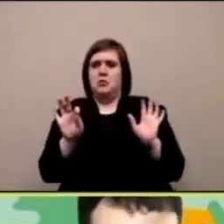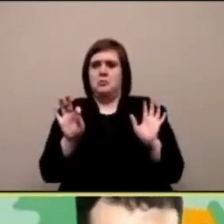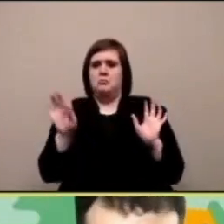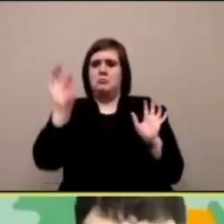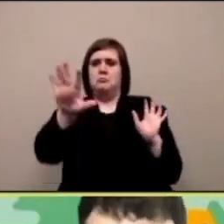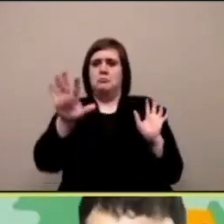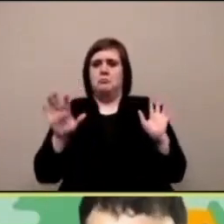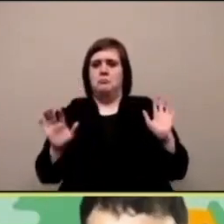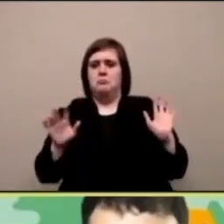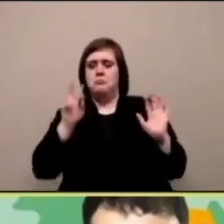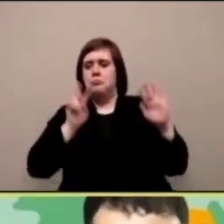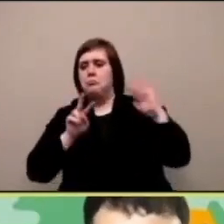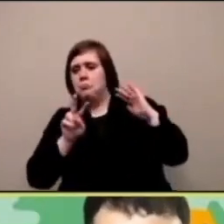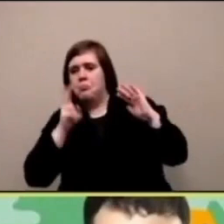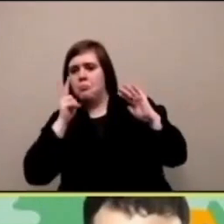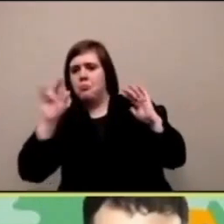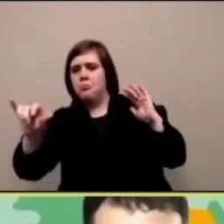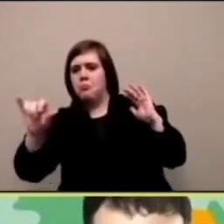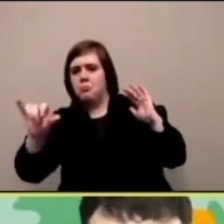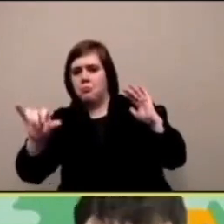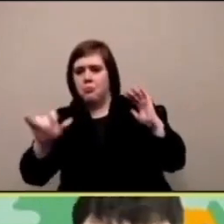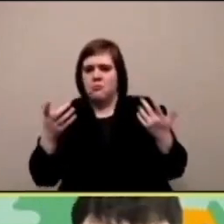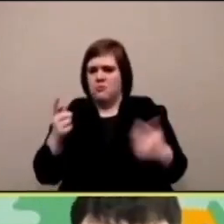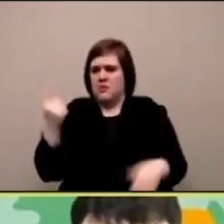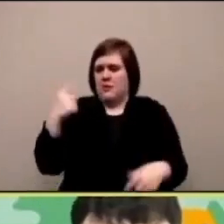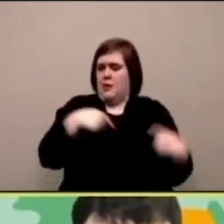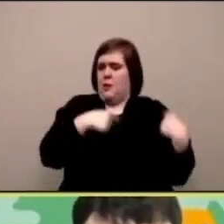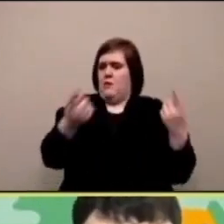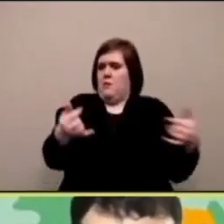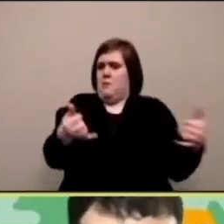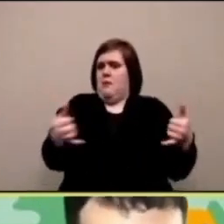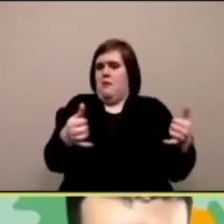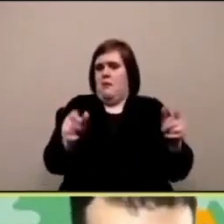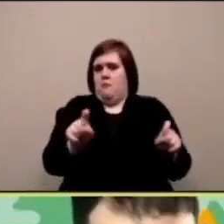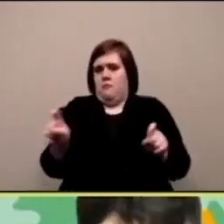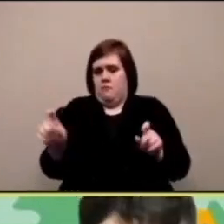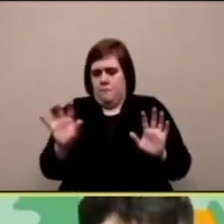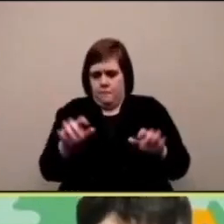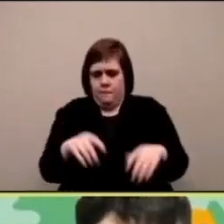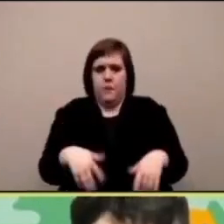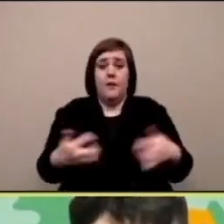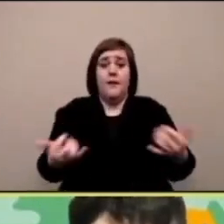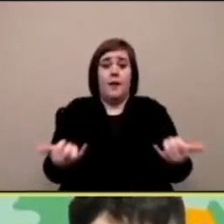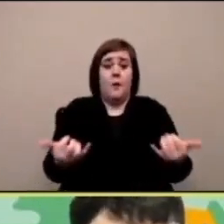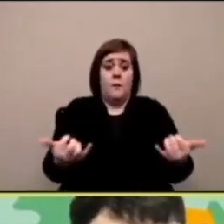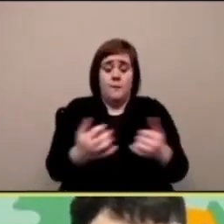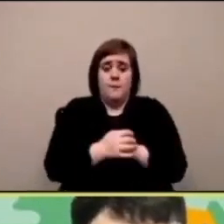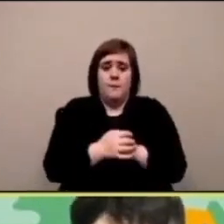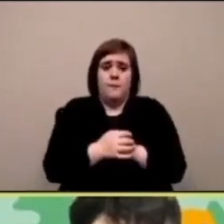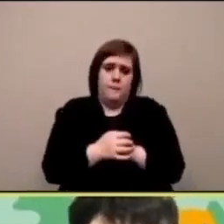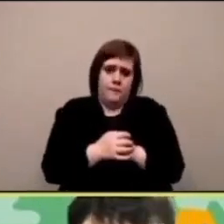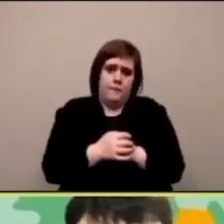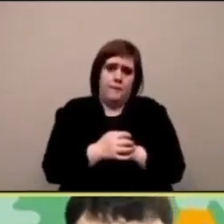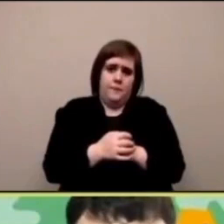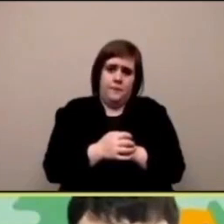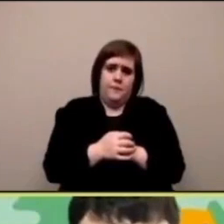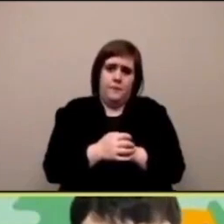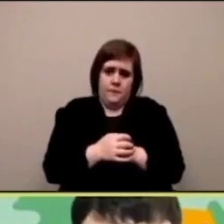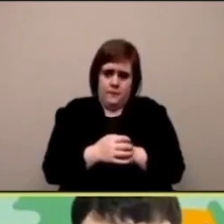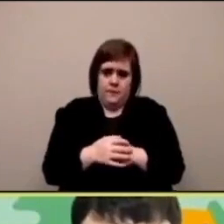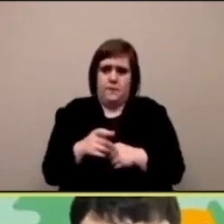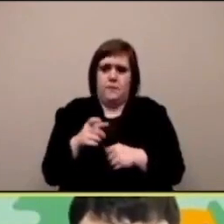安定していません私たちの基準にはまだ達成していないあのなのでトライバージョンです